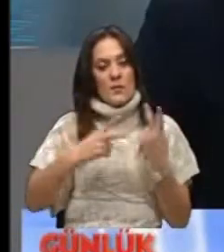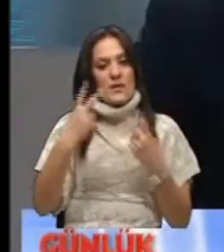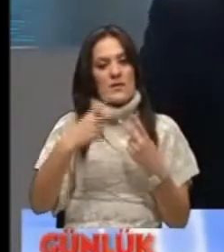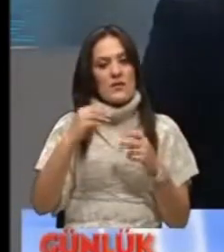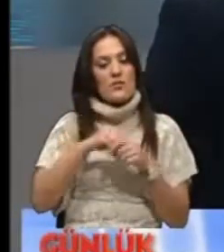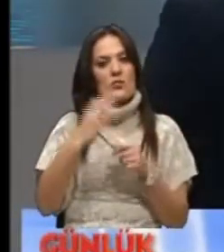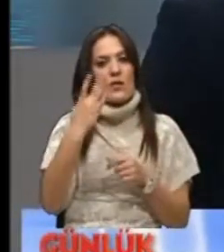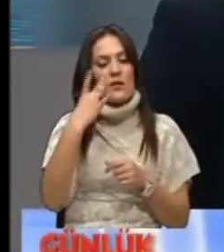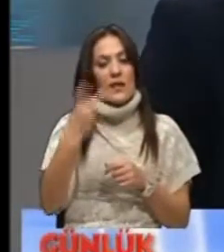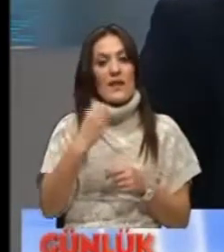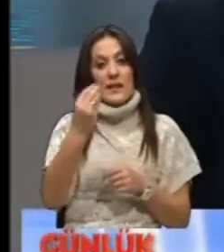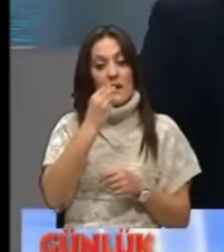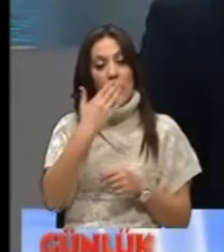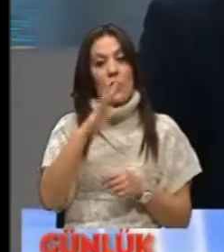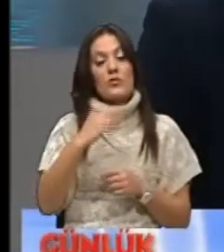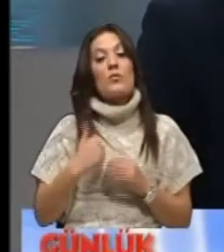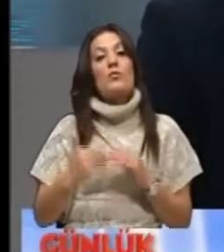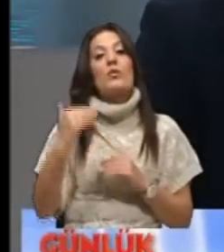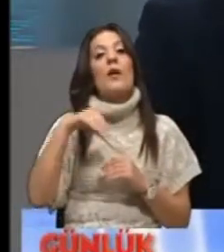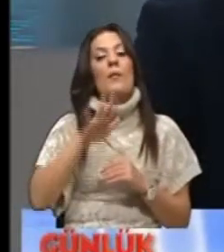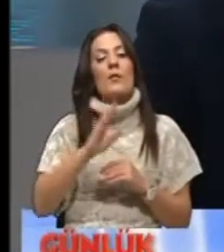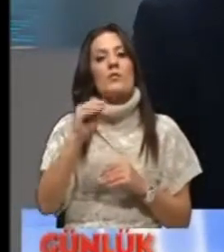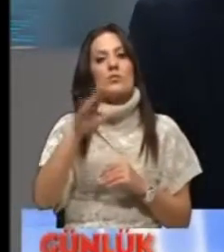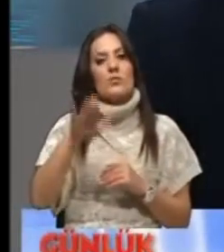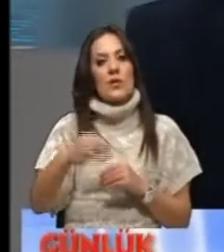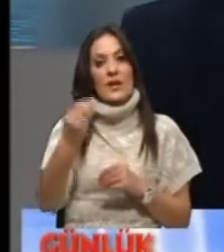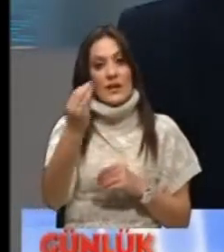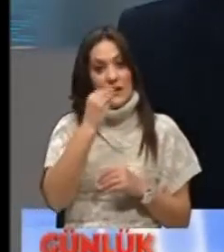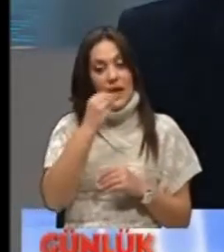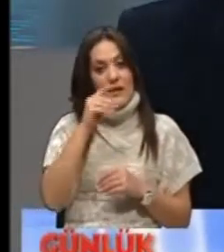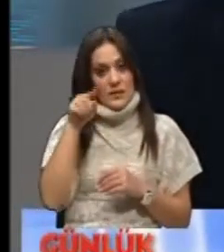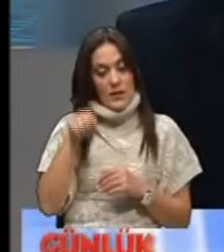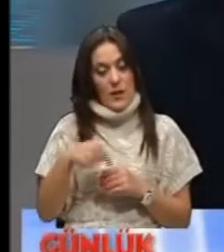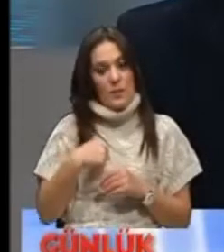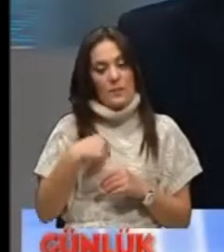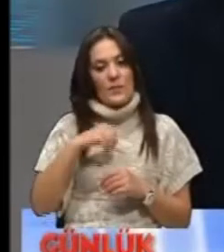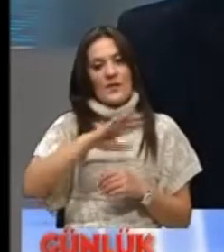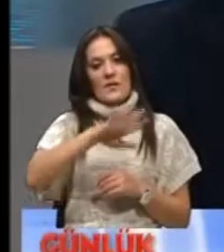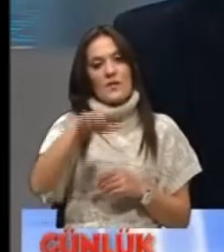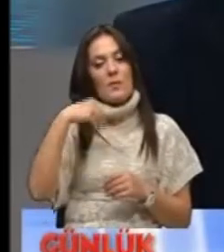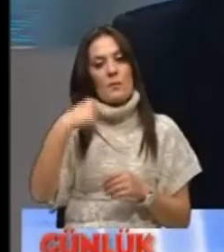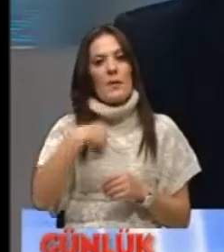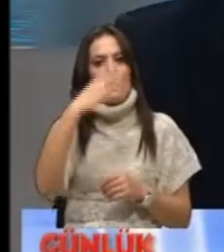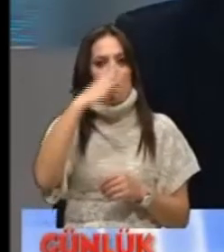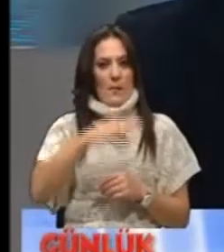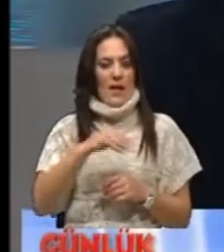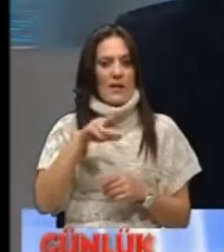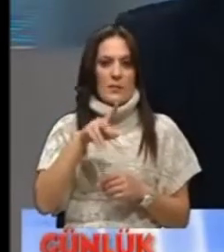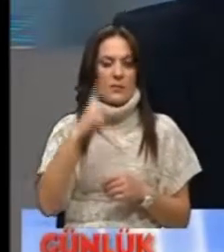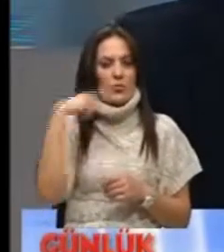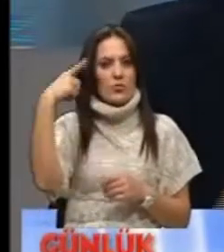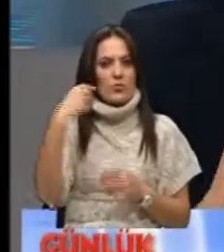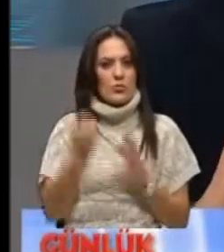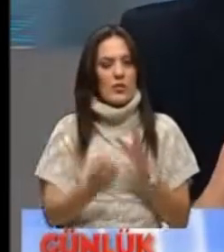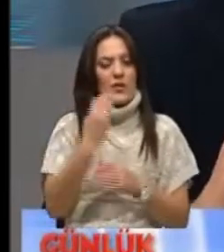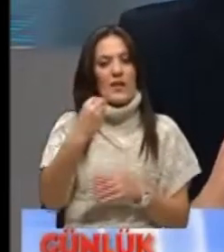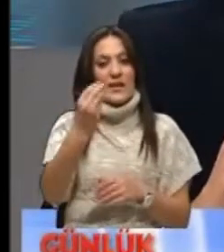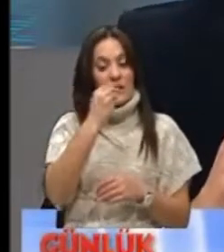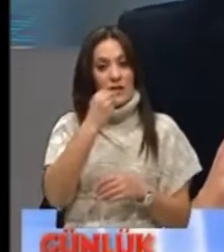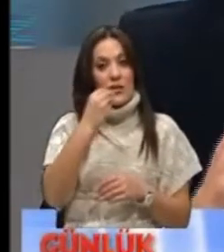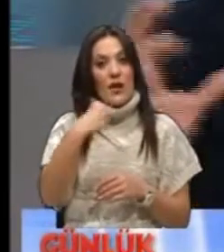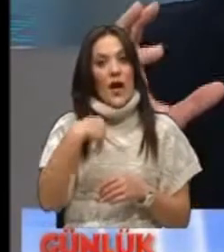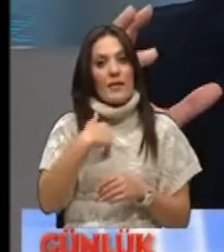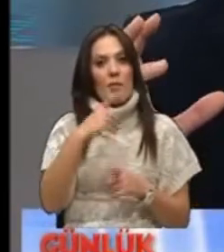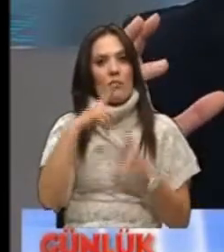çok net veriyor. Ye yoksa büyüyemezsin ne? Çocukta yersem çevremdekiler beni beğenir oluşuyor. Yiyor anne